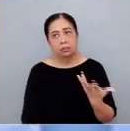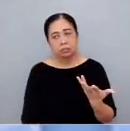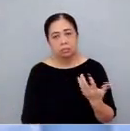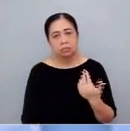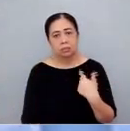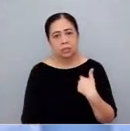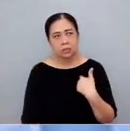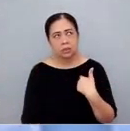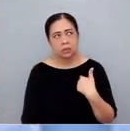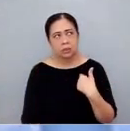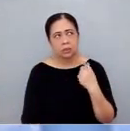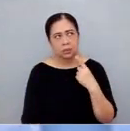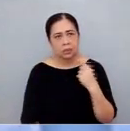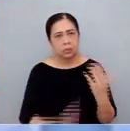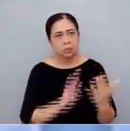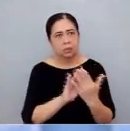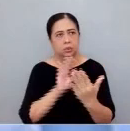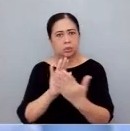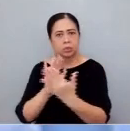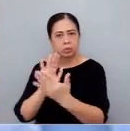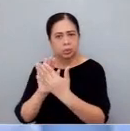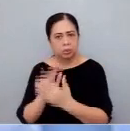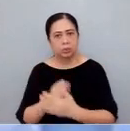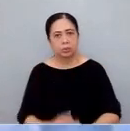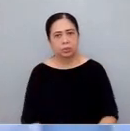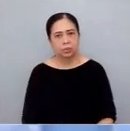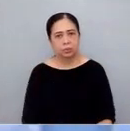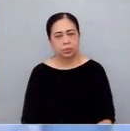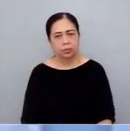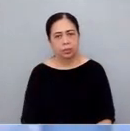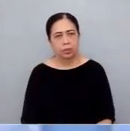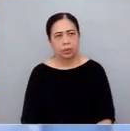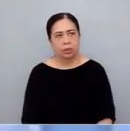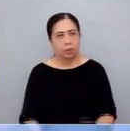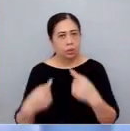did face all of the charges, went to